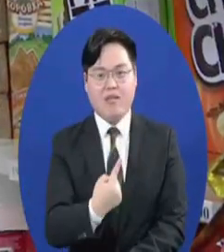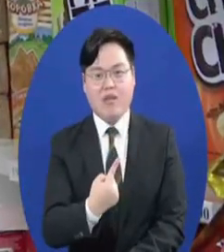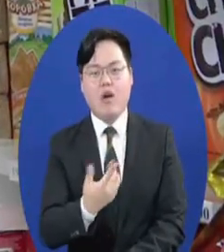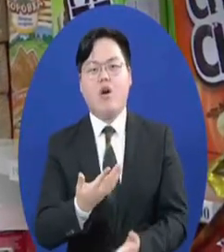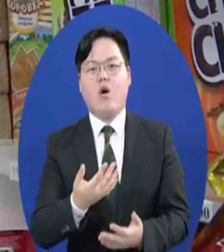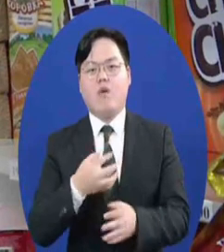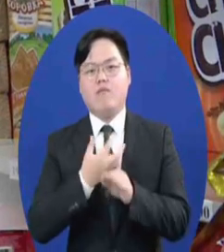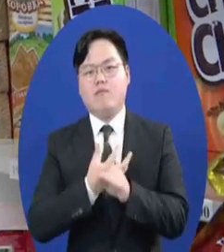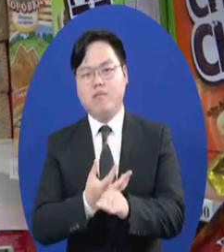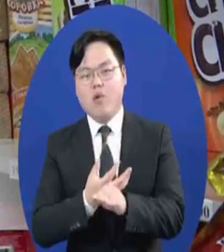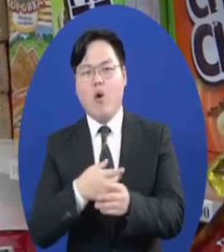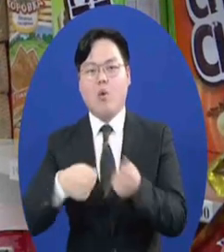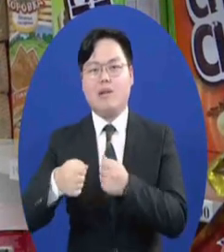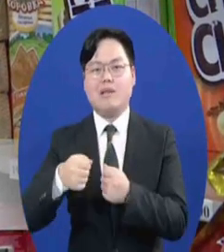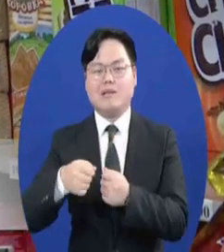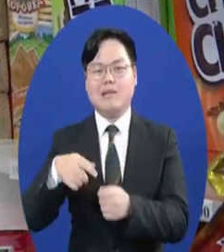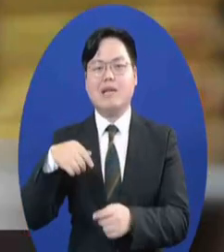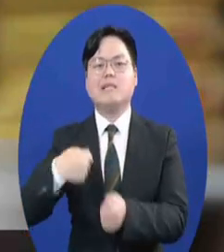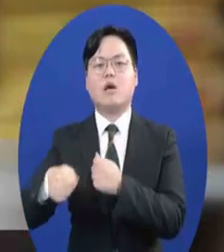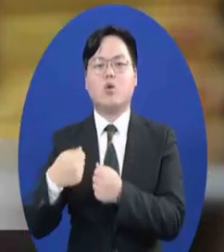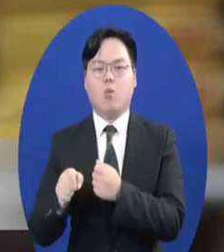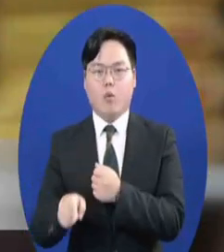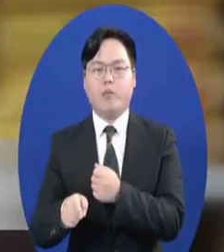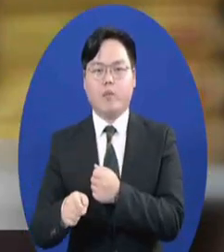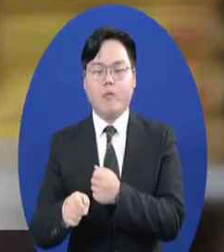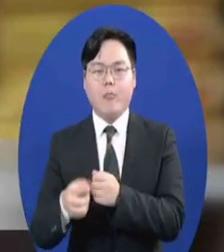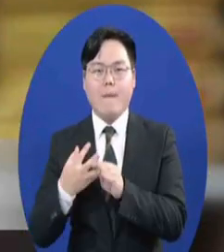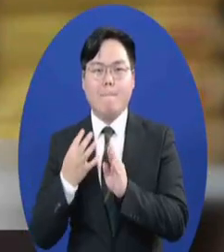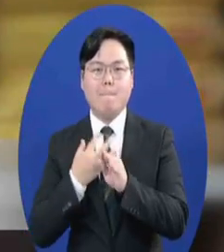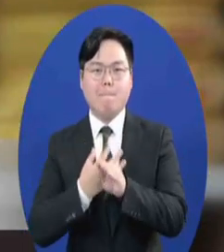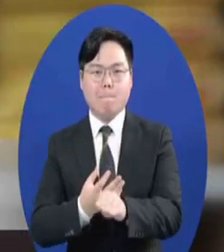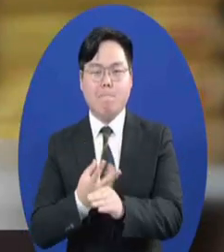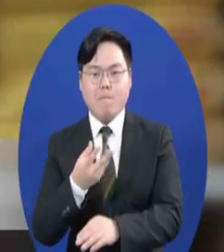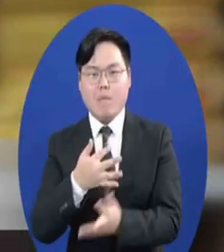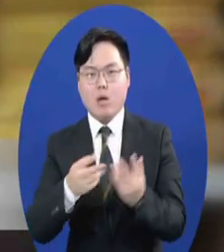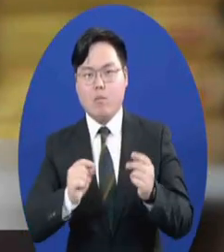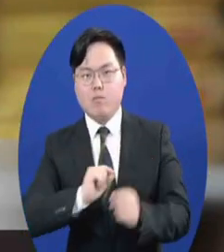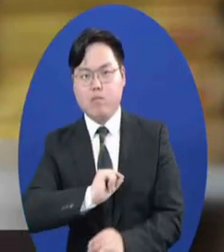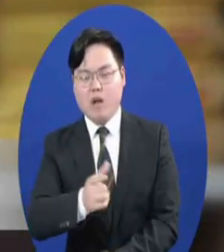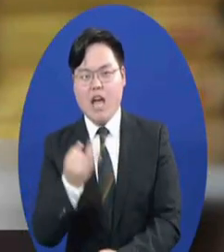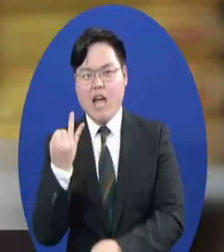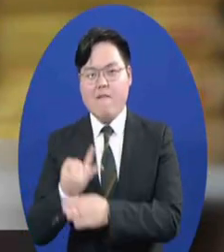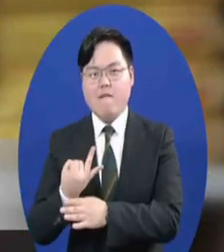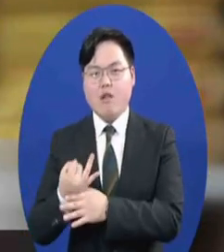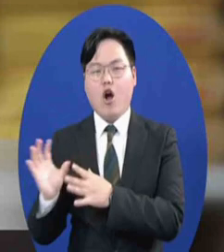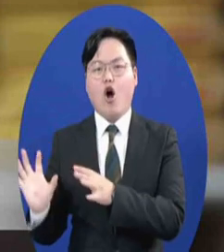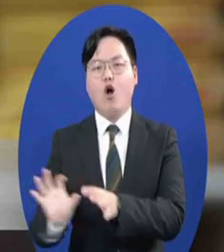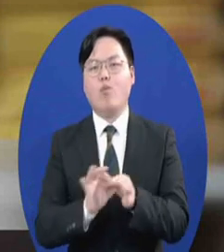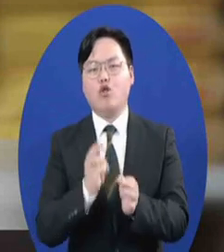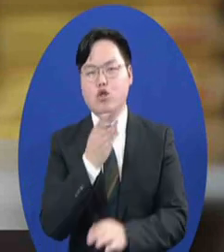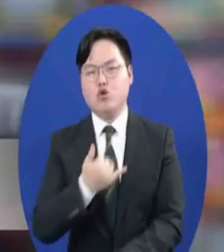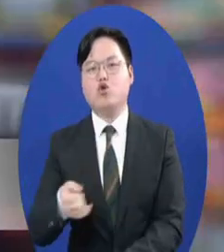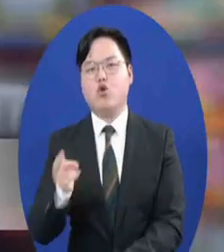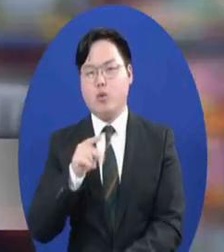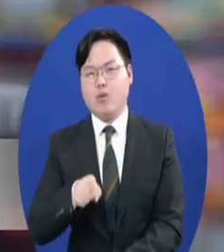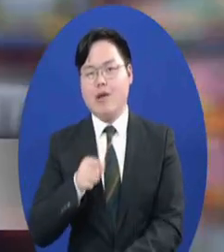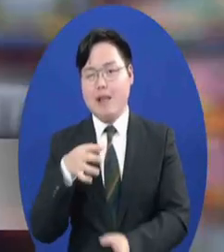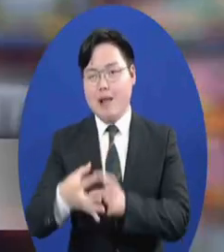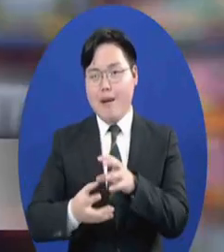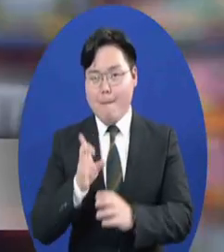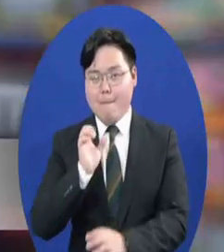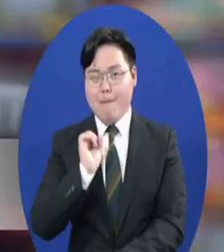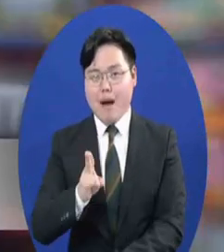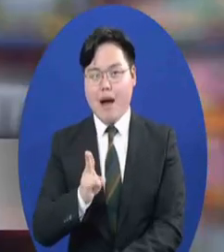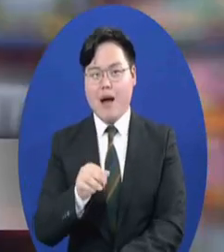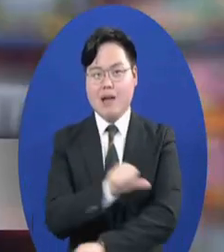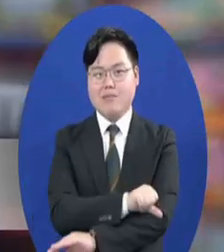логистик худалдааны салбарт зарцуулдаг гэж хэлж болно. Тээвэр логистикоос бараа нүүн инфляцийн түвшин шууд хамаардаг хөлтэй. Дэлхийн банкнаас гаргадаг